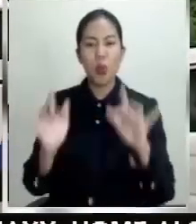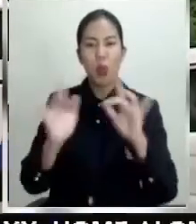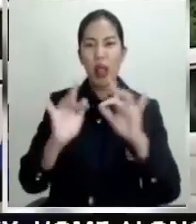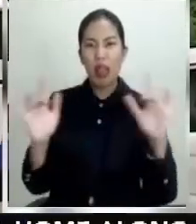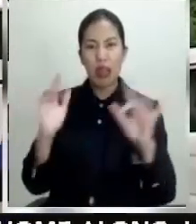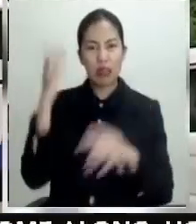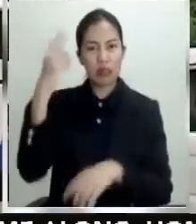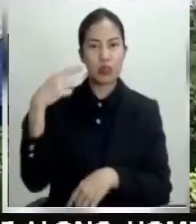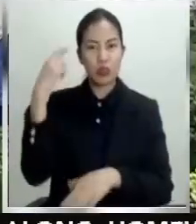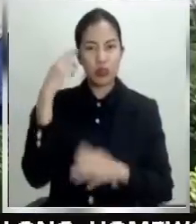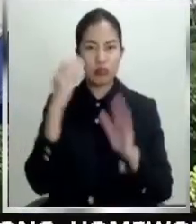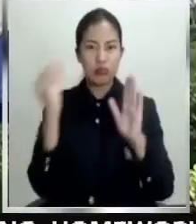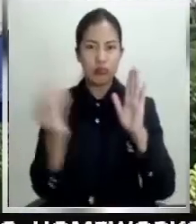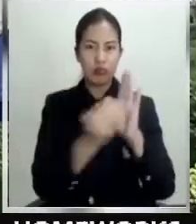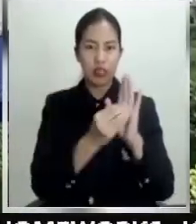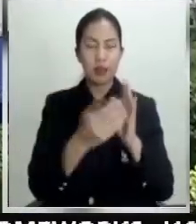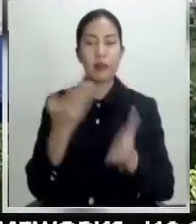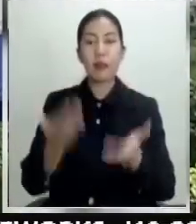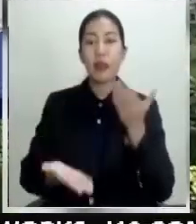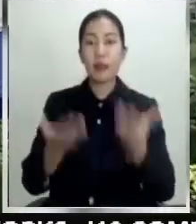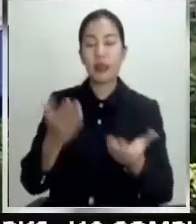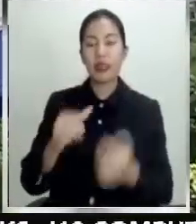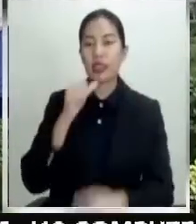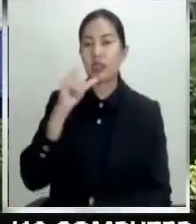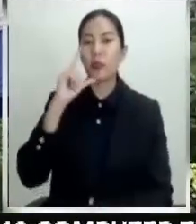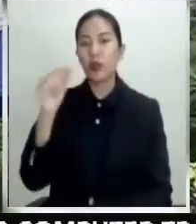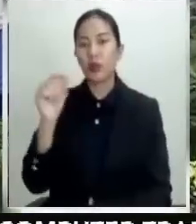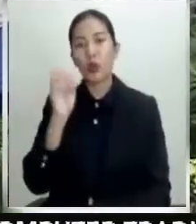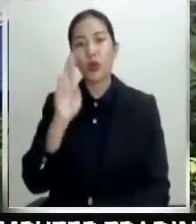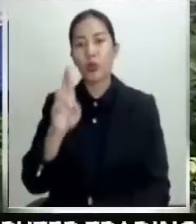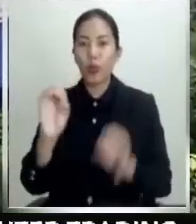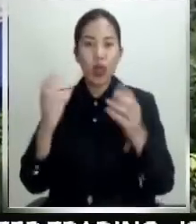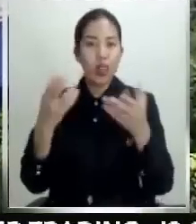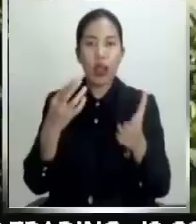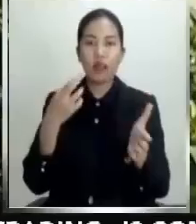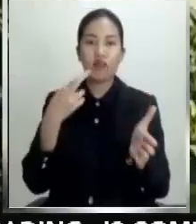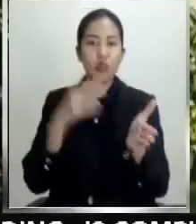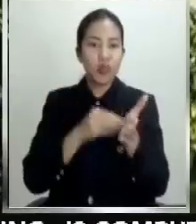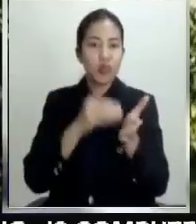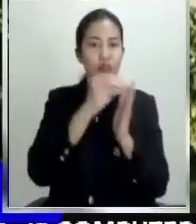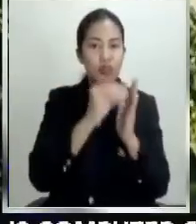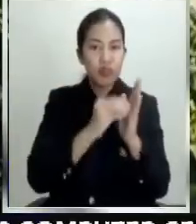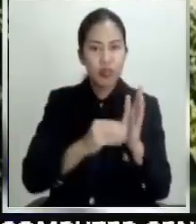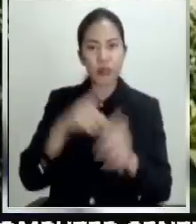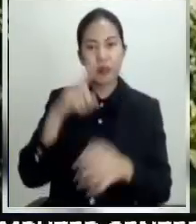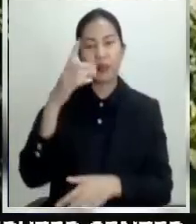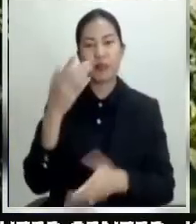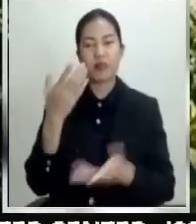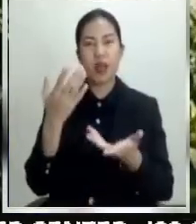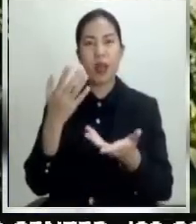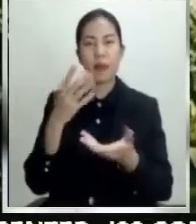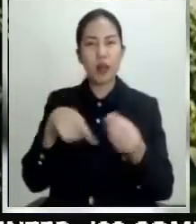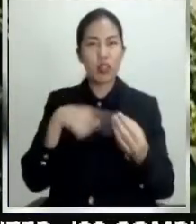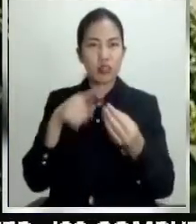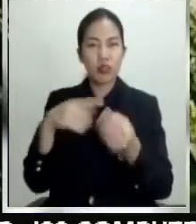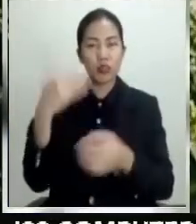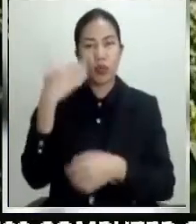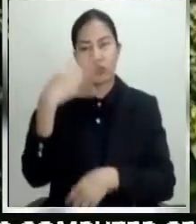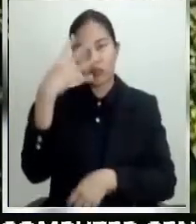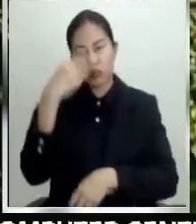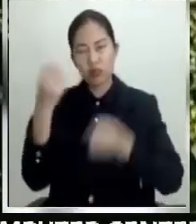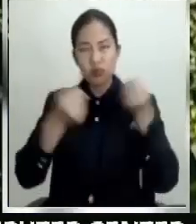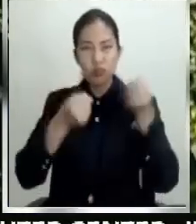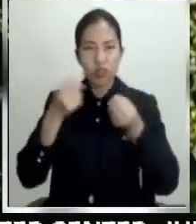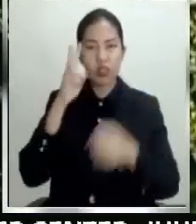posibleng underreported o di lamang na ire-record ang mga naaksidente dahil sa antok. Pero kung maiilalagay lahat natin yan, sigurado ako